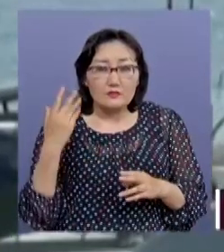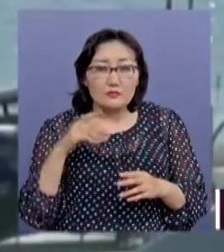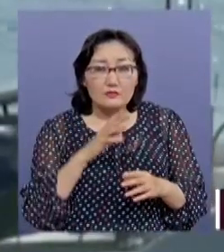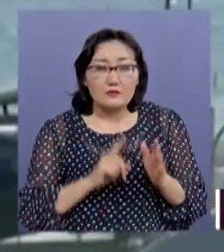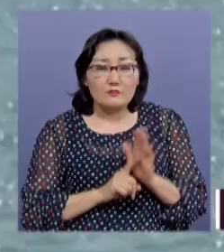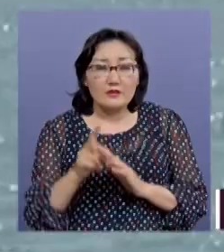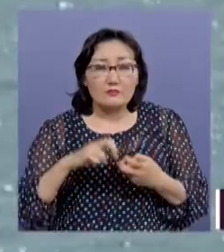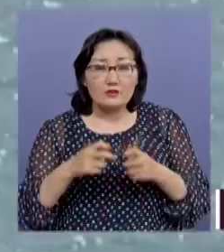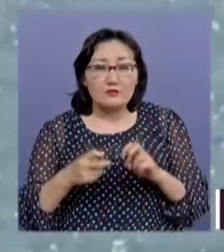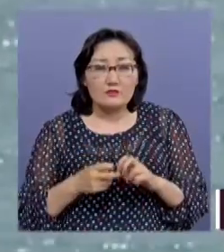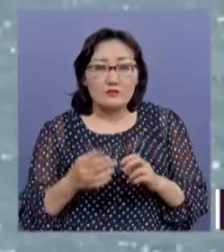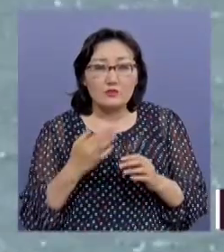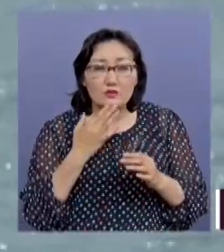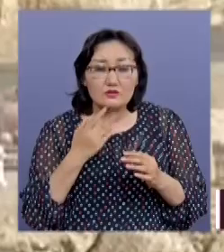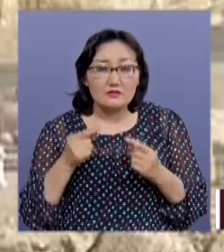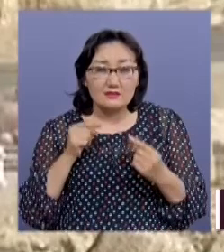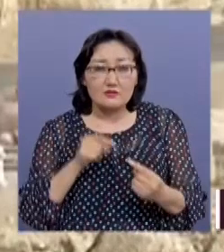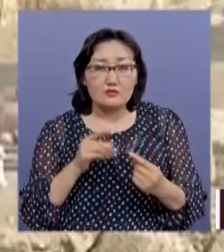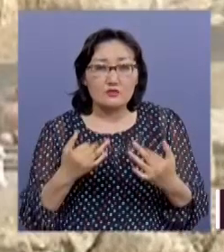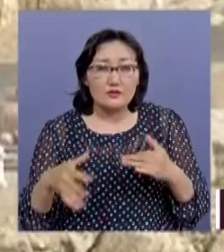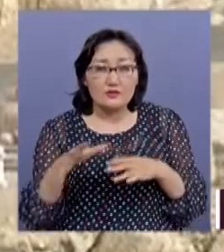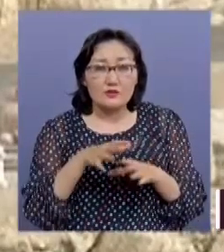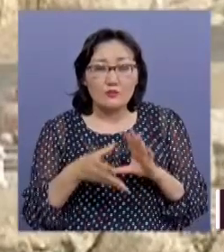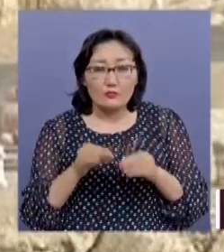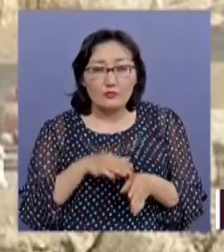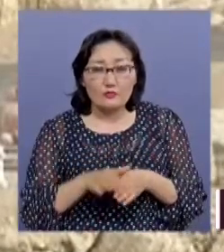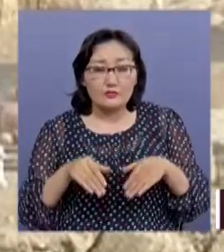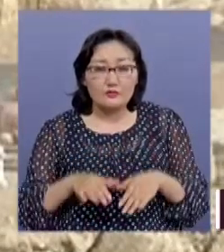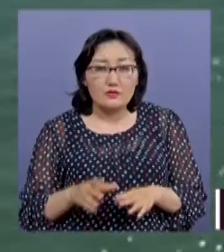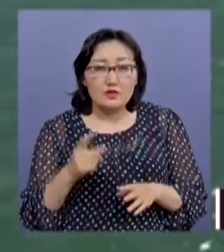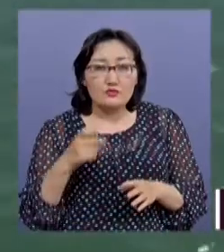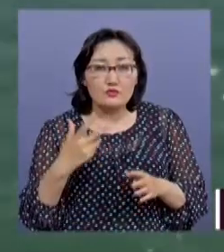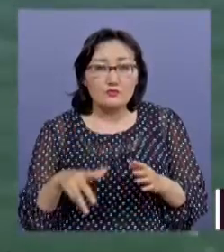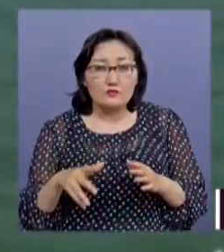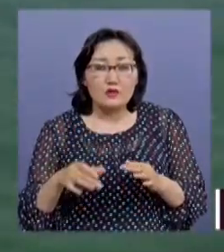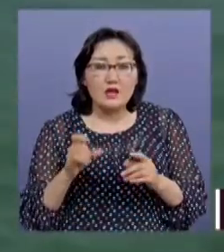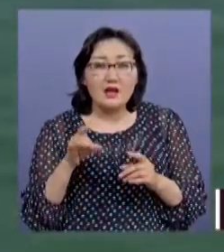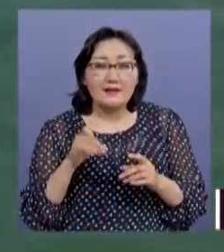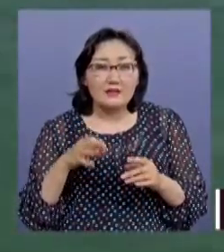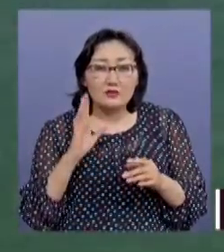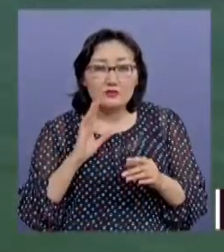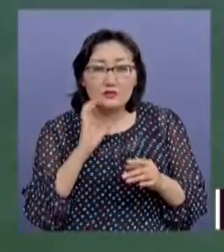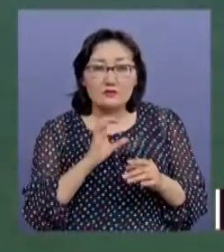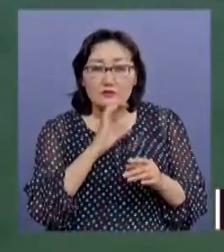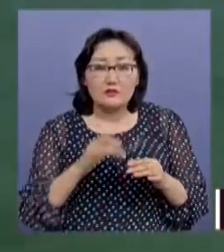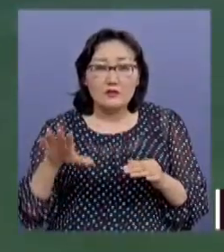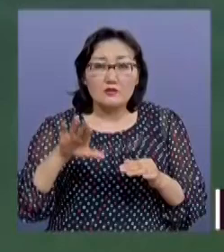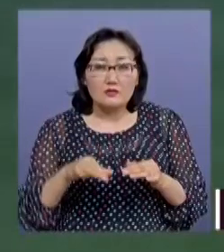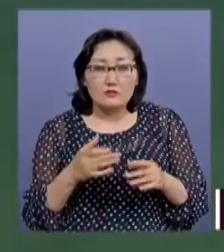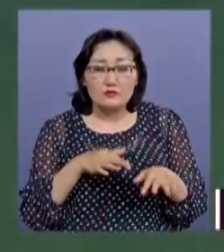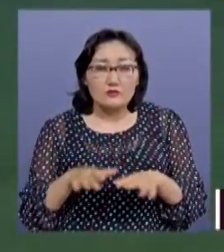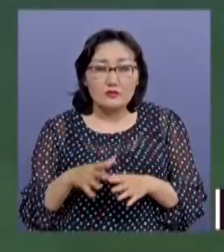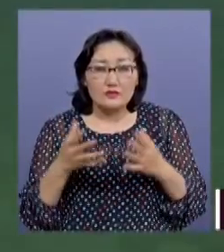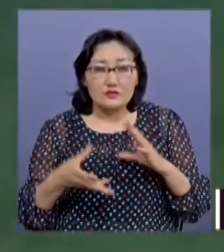басты проблемамыздың бірі болған ұлтаралық араздық қазір түбегейлі шешілді. 150 шақырымға дейін тартылған Арал теңіздің солтүстік жағында жасалған ауқымды